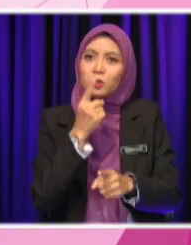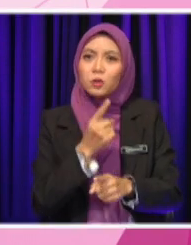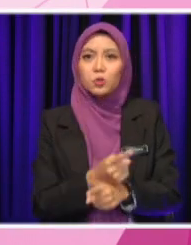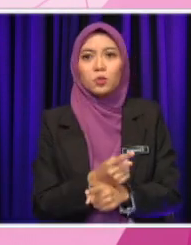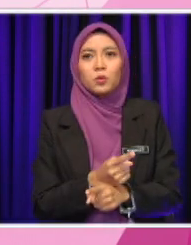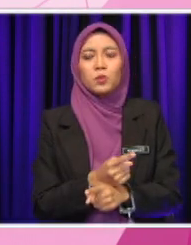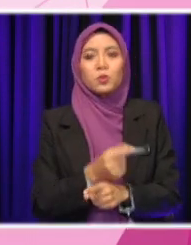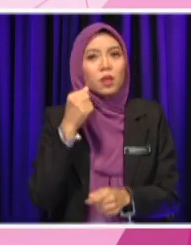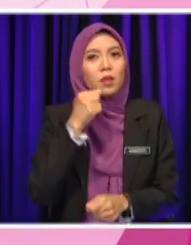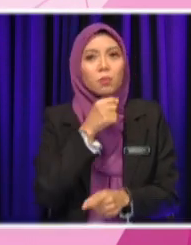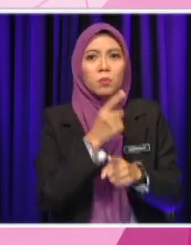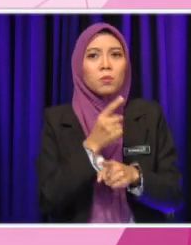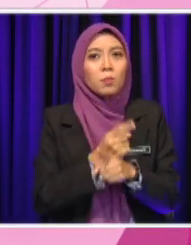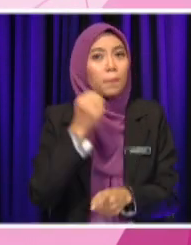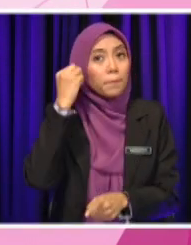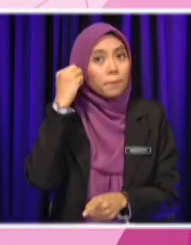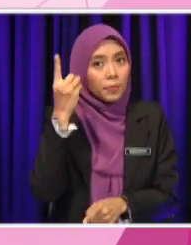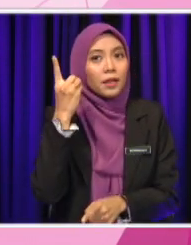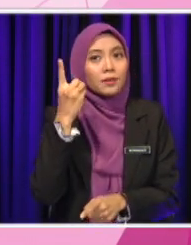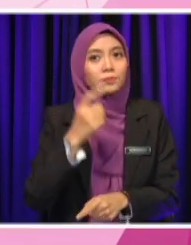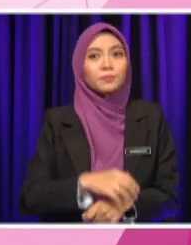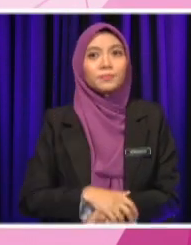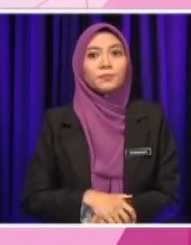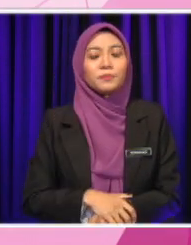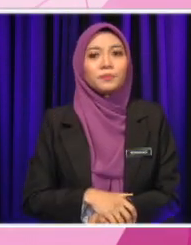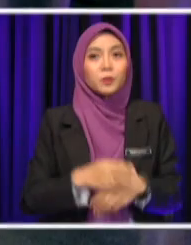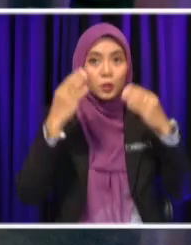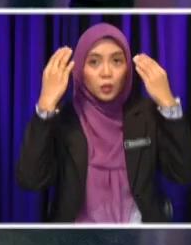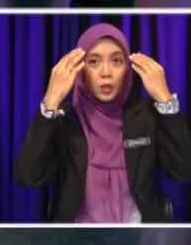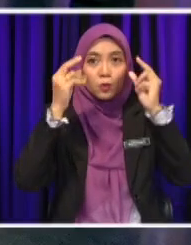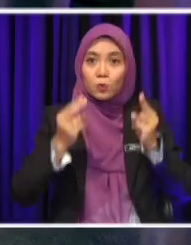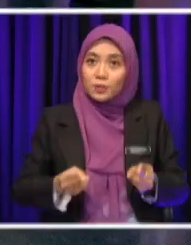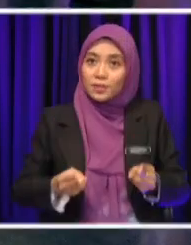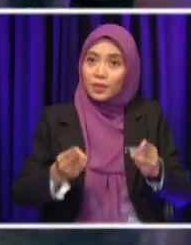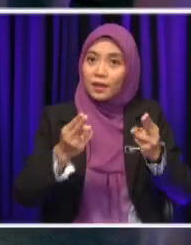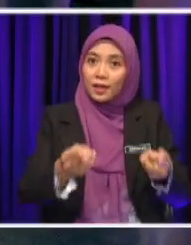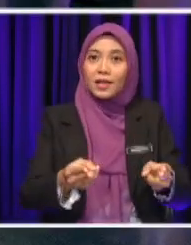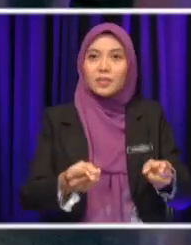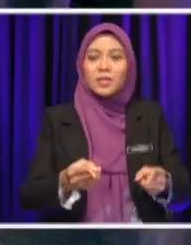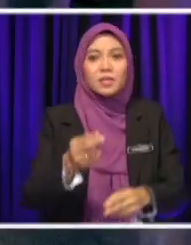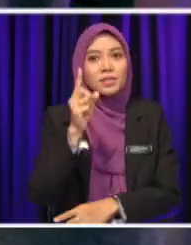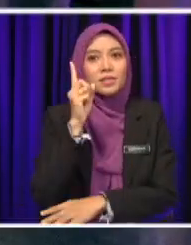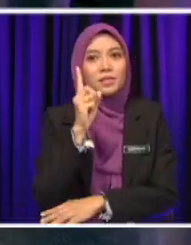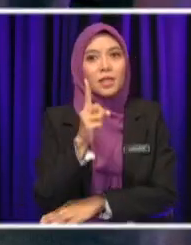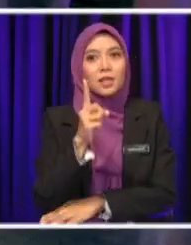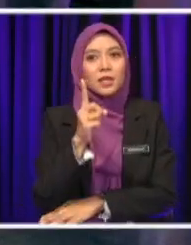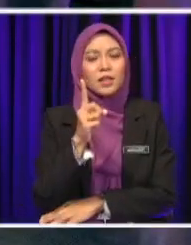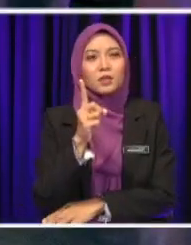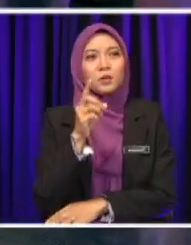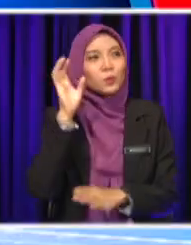memahamilah macam mana konsep. Okey, jadi Aiman, cikgu hadiahkan satu binatang. Binatang ke tu?